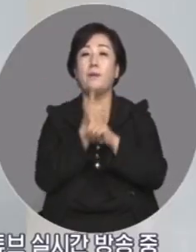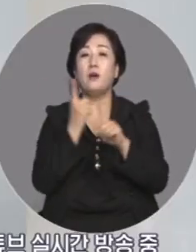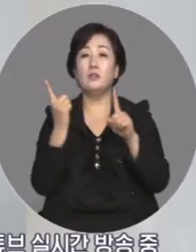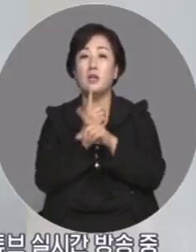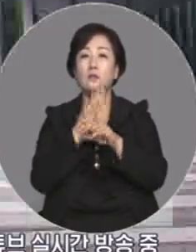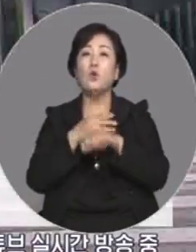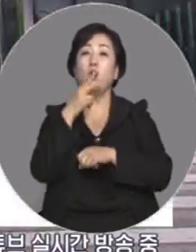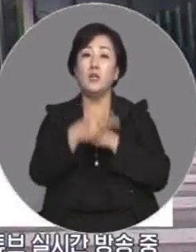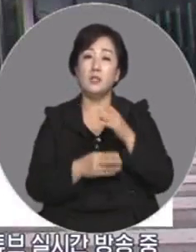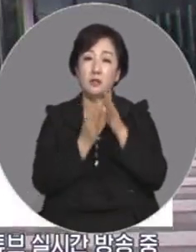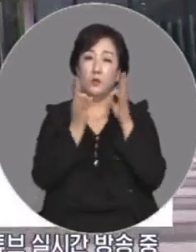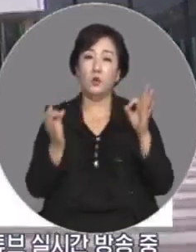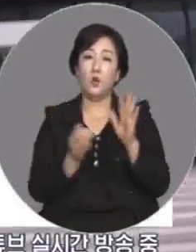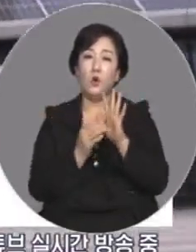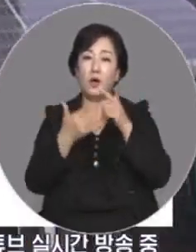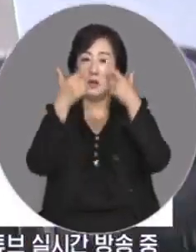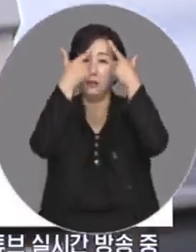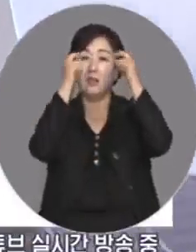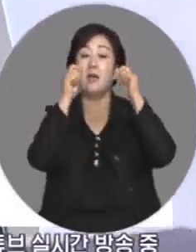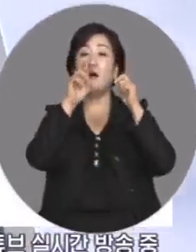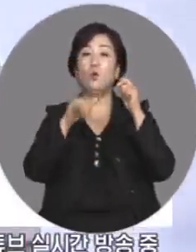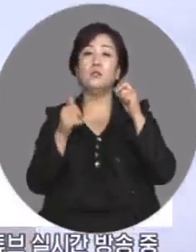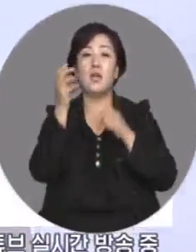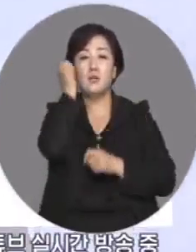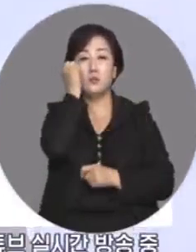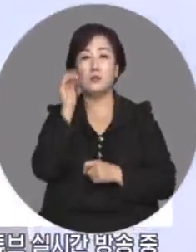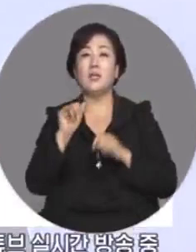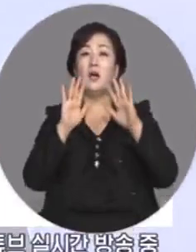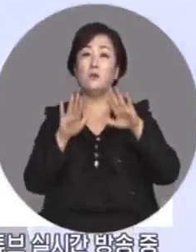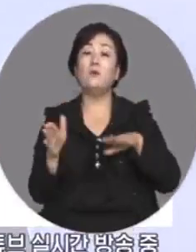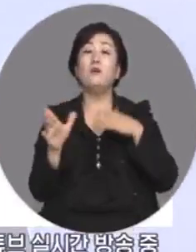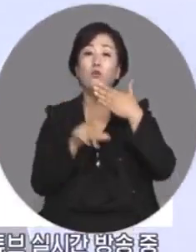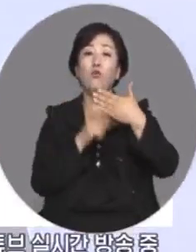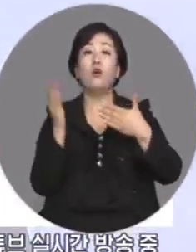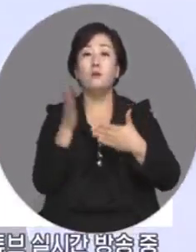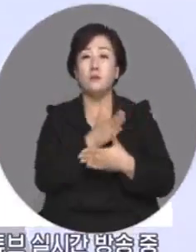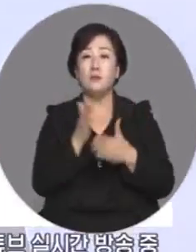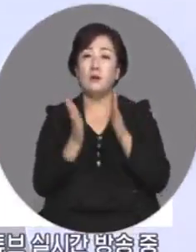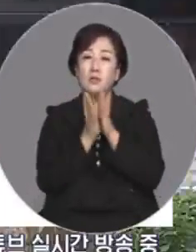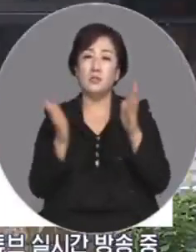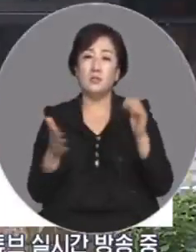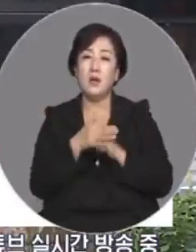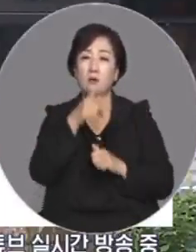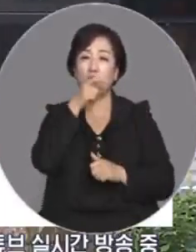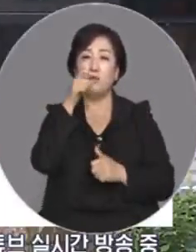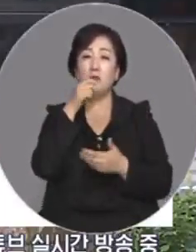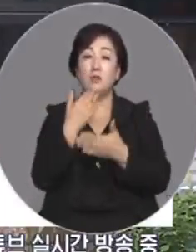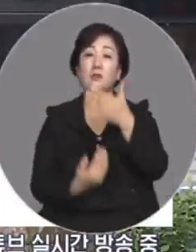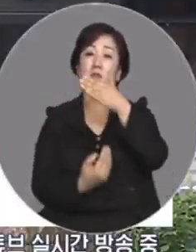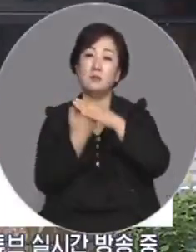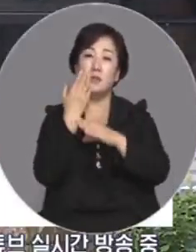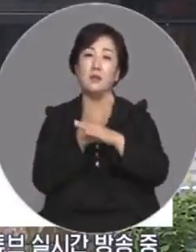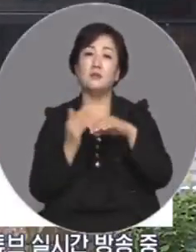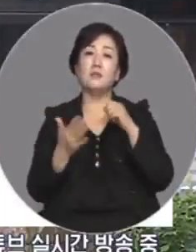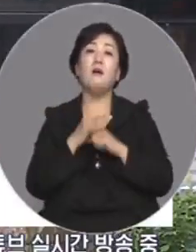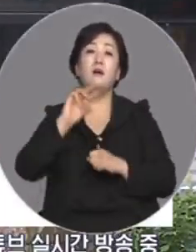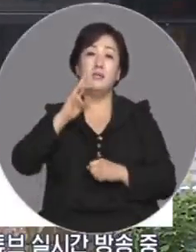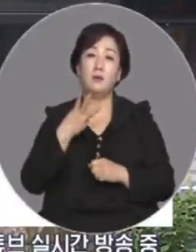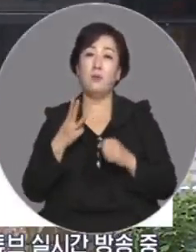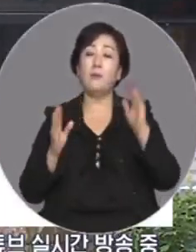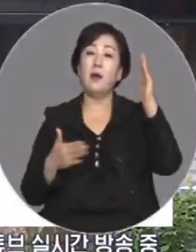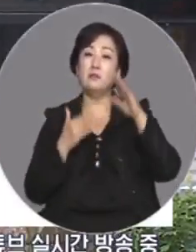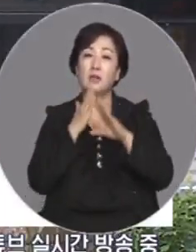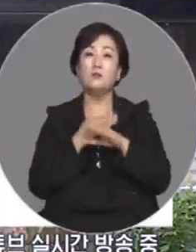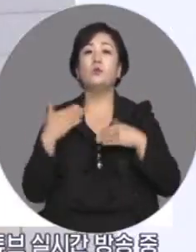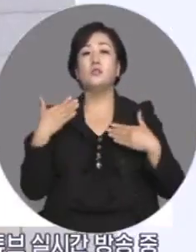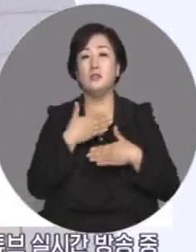지은 지 2년밖에 안된 울산의 한 대학 기숙사에서 이달부터 녹물이 나온 겁니다. 이곳에 살고 있는 학생은 300여 명.